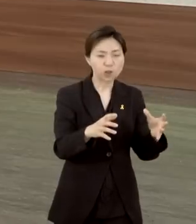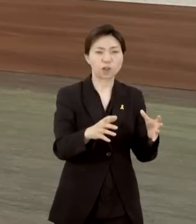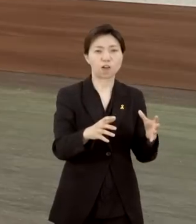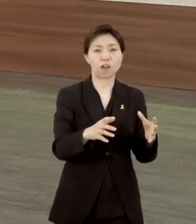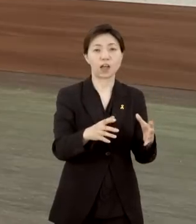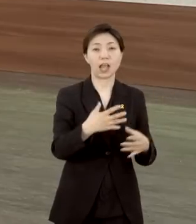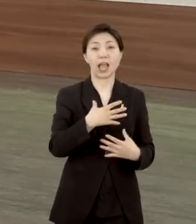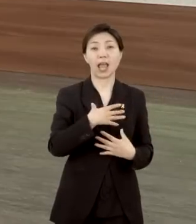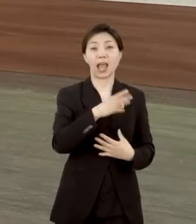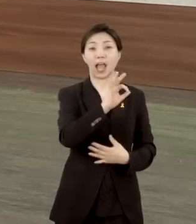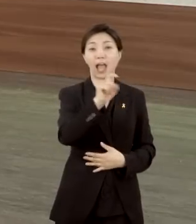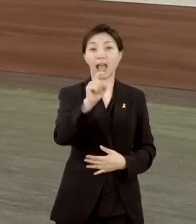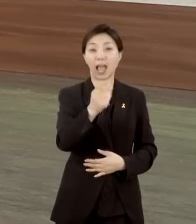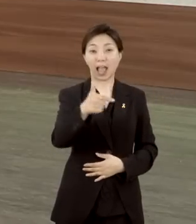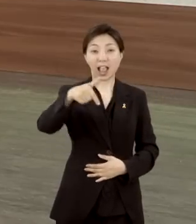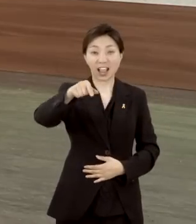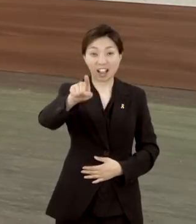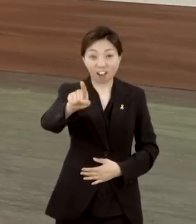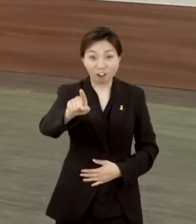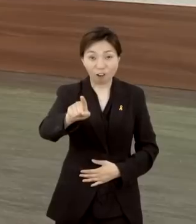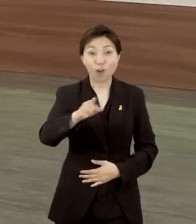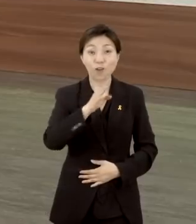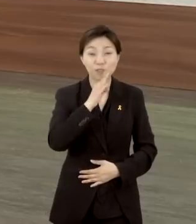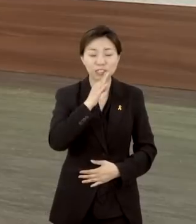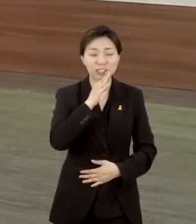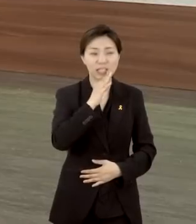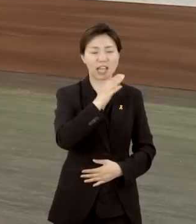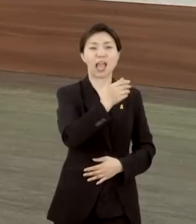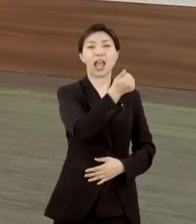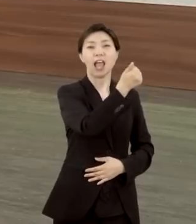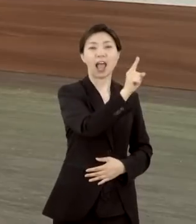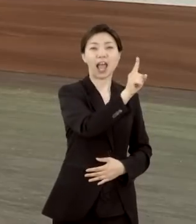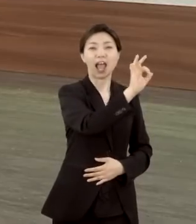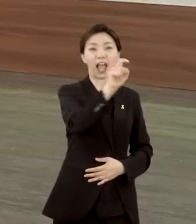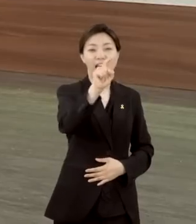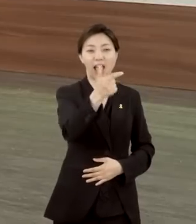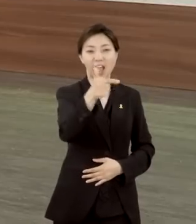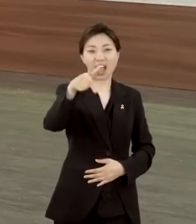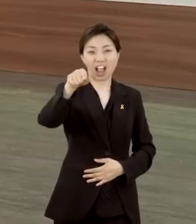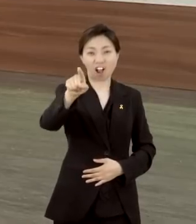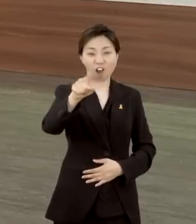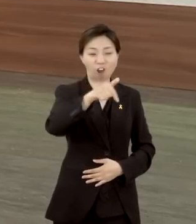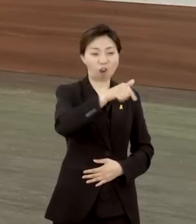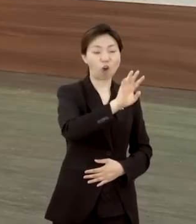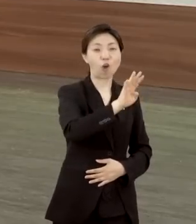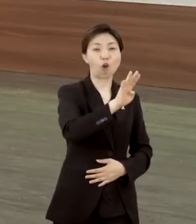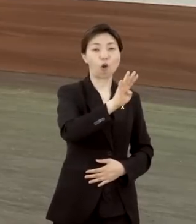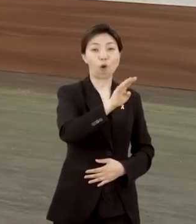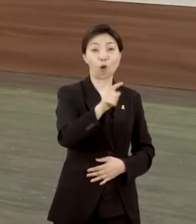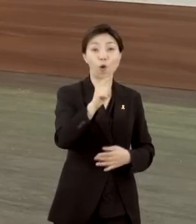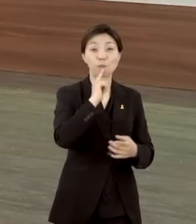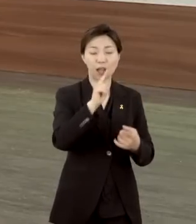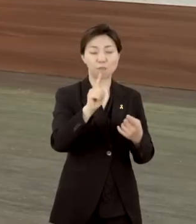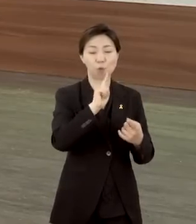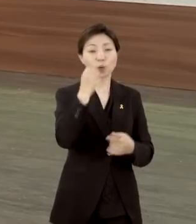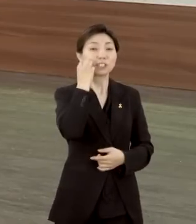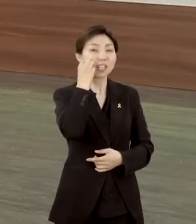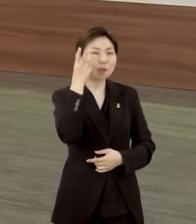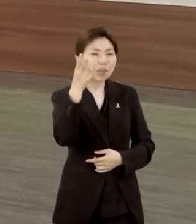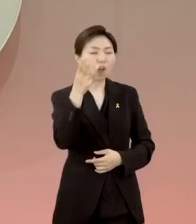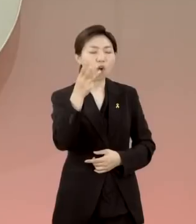서로 함께 모여서 안 거 우리 항거 동안거라고 하죠 3개월 안 걸을